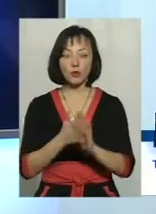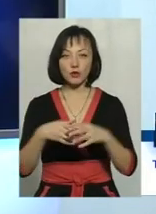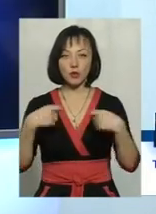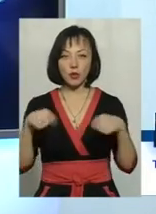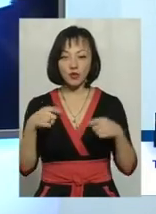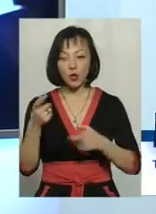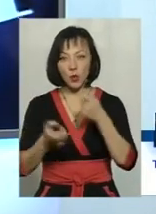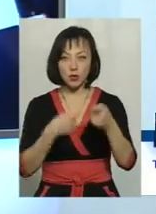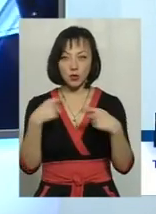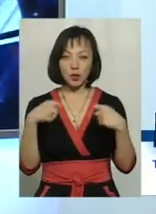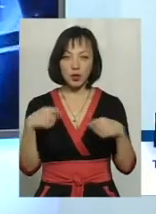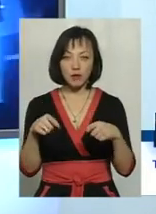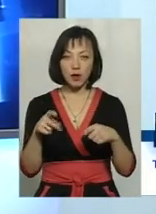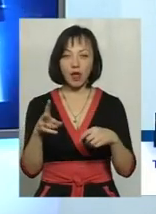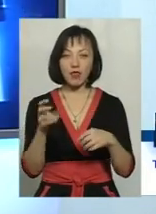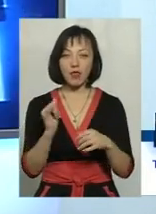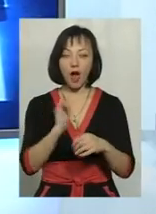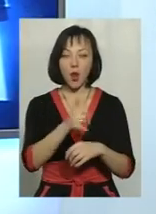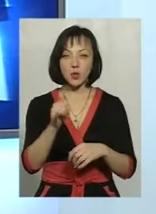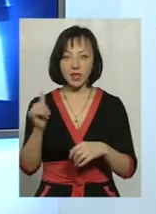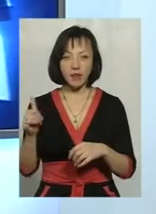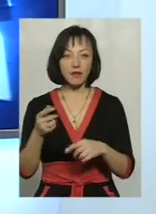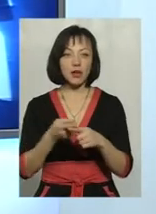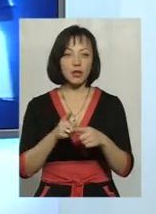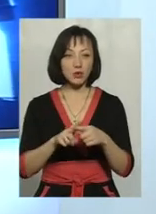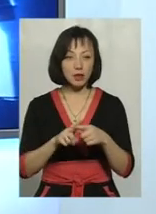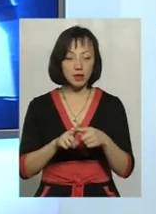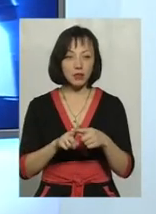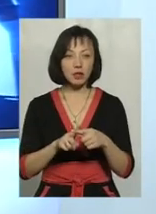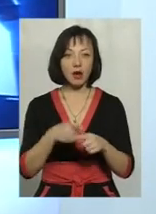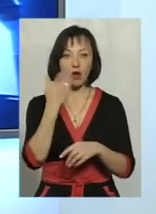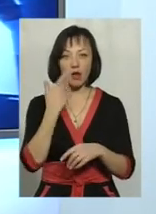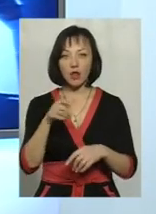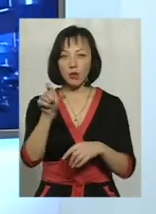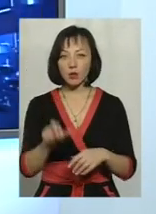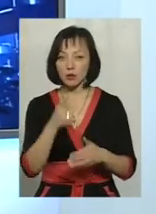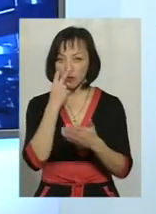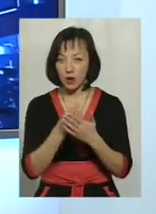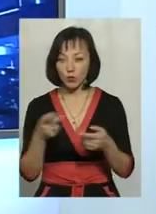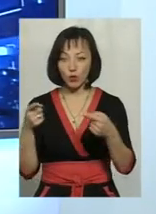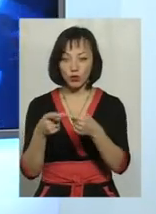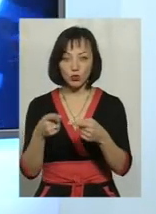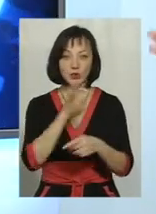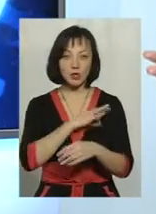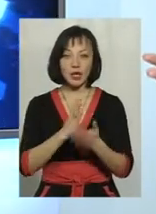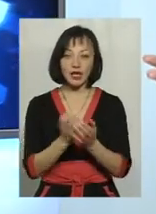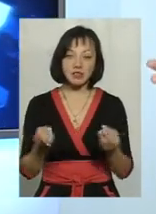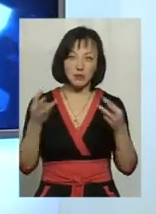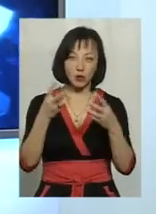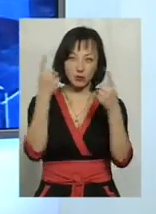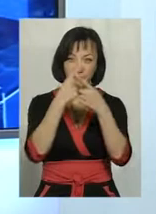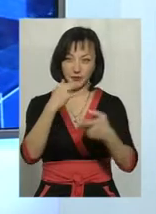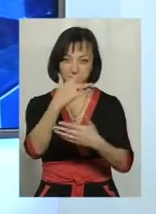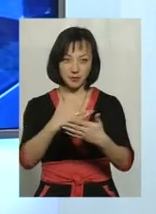чи роздрібну торгівлю, чи торгівлю на розлив. І тоді вже, коли людина бачить, що в куточку споживача є свідоцтво, є вся